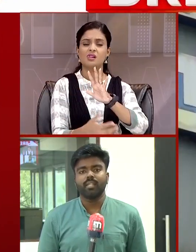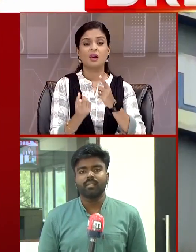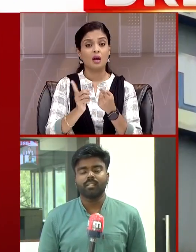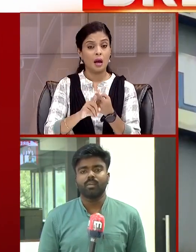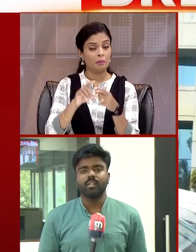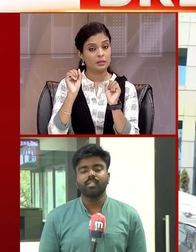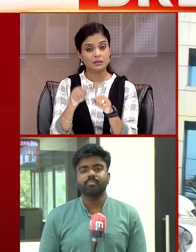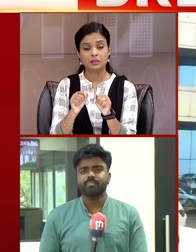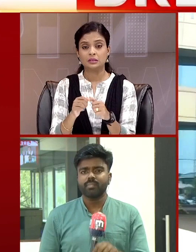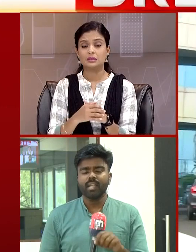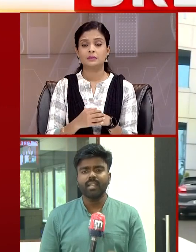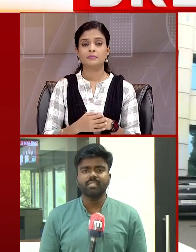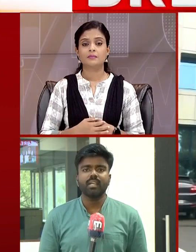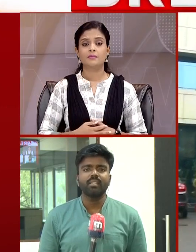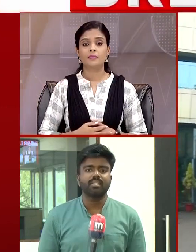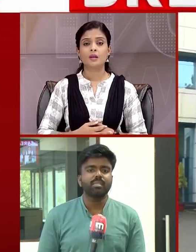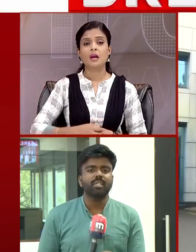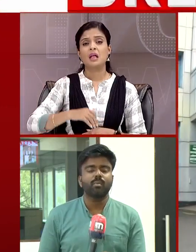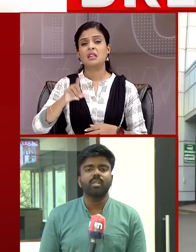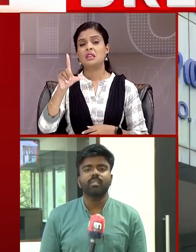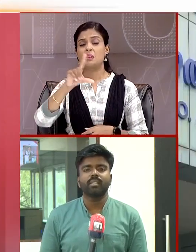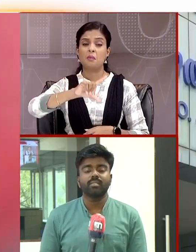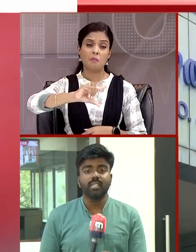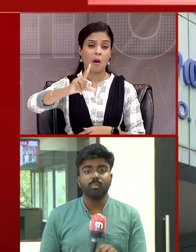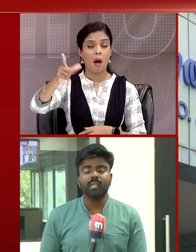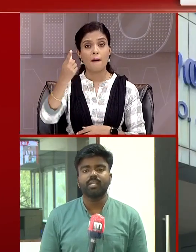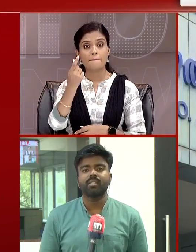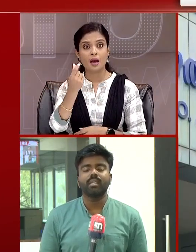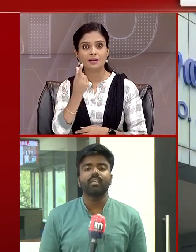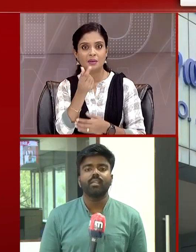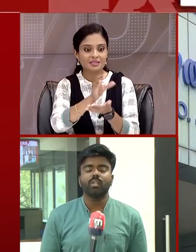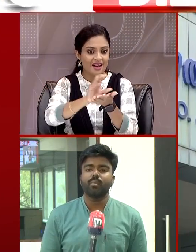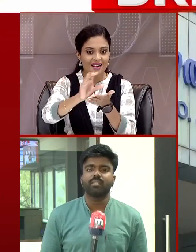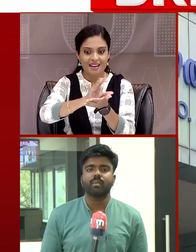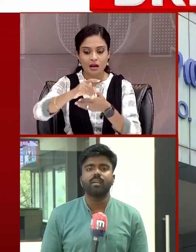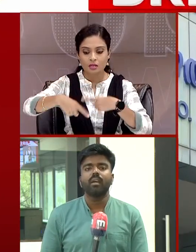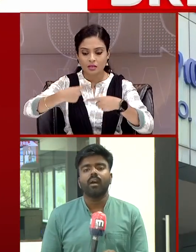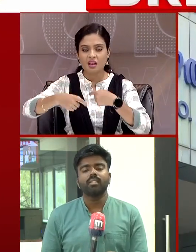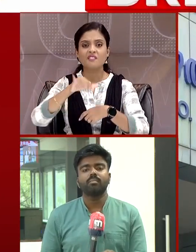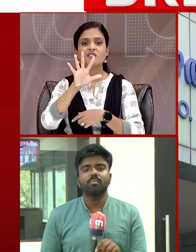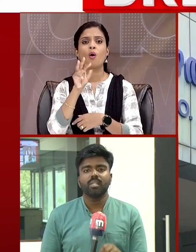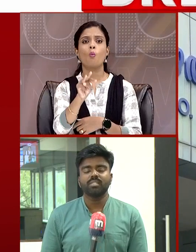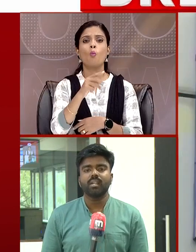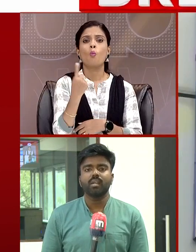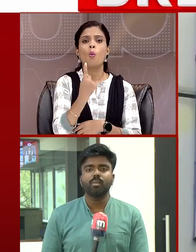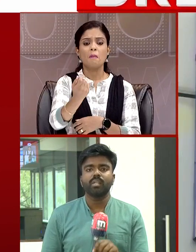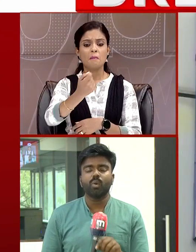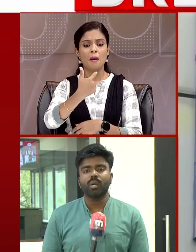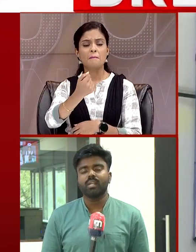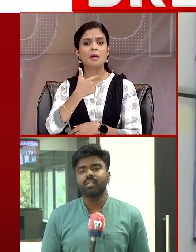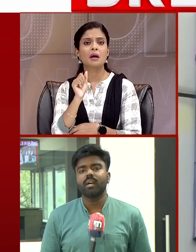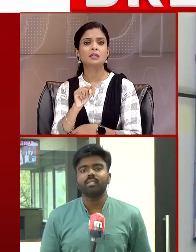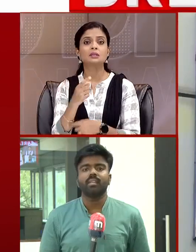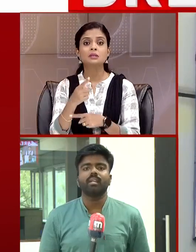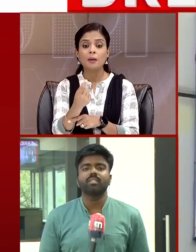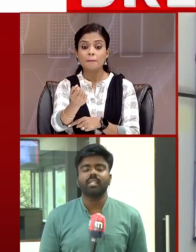ബാങ്ക് നിലവിൽ നടന്നുകൊണ്ടിരിക്കുന്നത്. ലക്ഷങ്ങൾ നിക്ഷേപിച്ചവർക്ക് പോലും ദിവസേന ഇപ്പോൾ കിട്ടുന്നത് 5000 രൂപ മാത്രമാണ്. അതിനും ദിവസങ്ങൾക്ക് മുൻപേ ടോക്കൺ